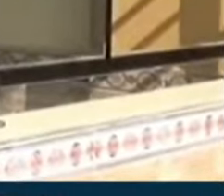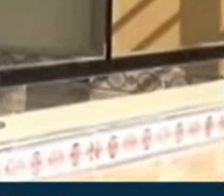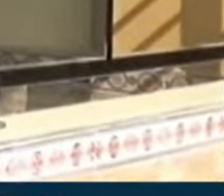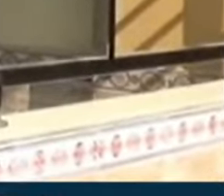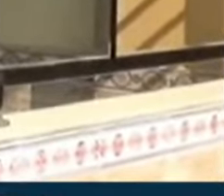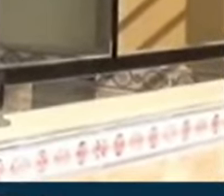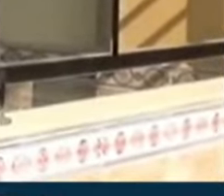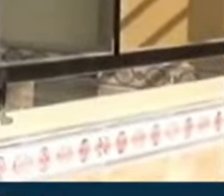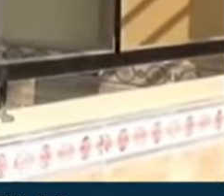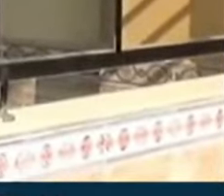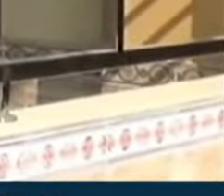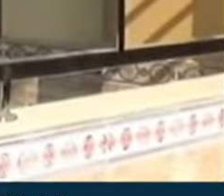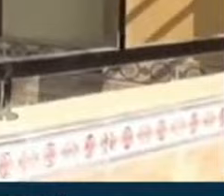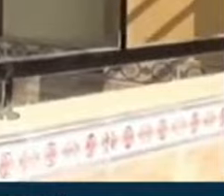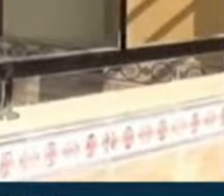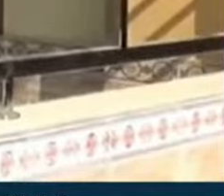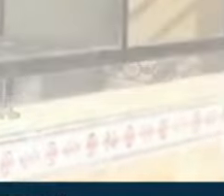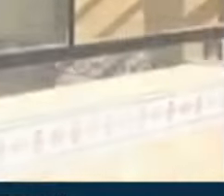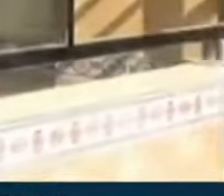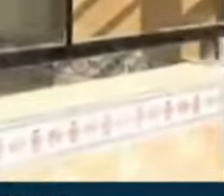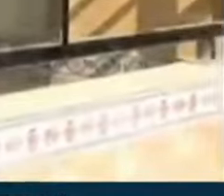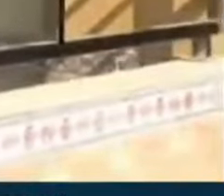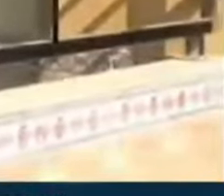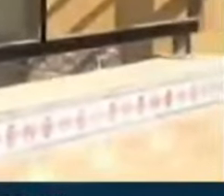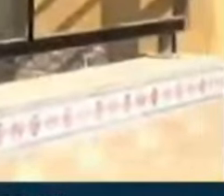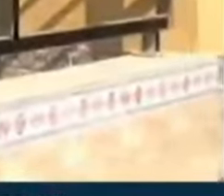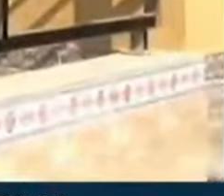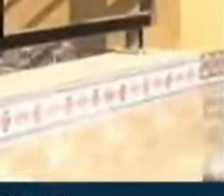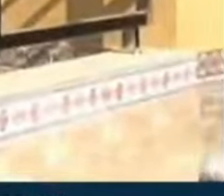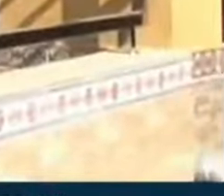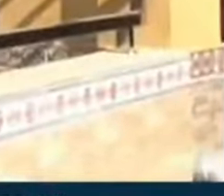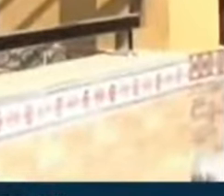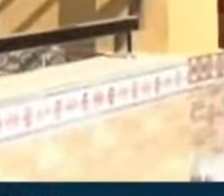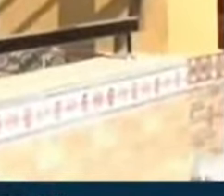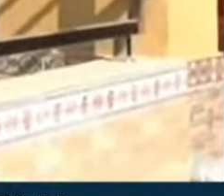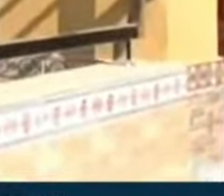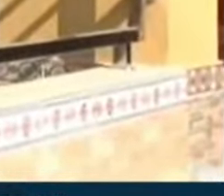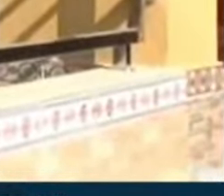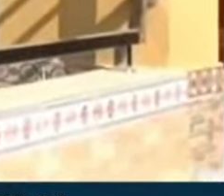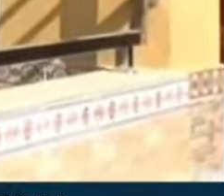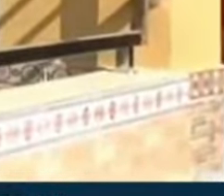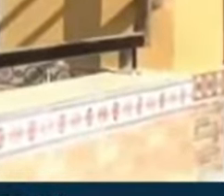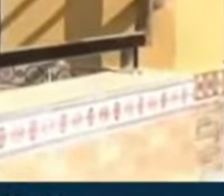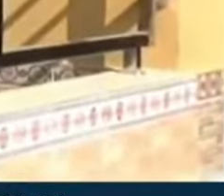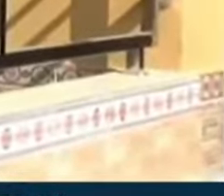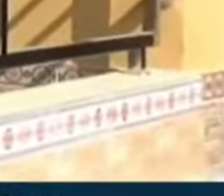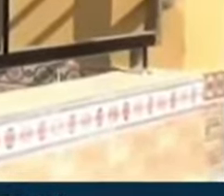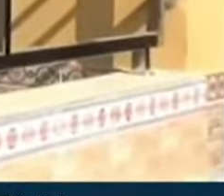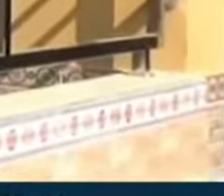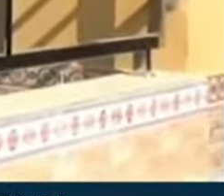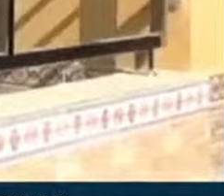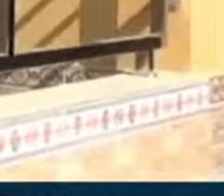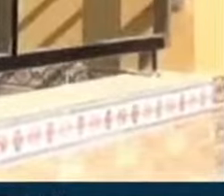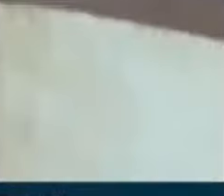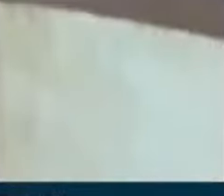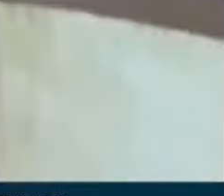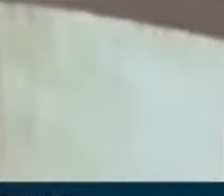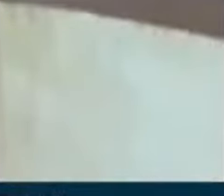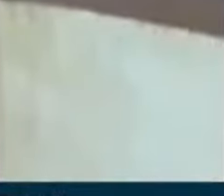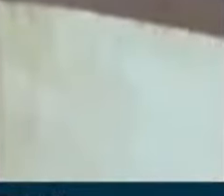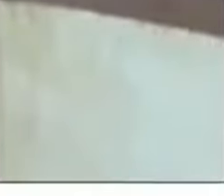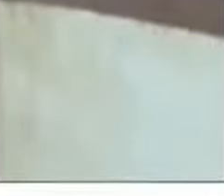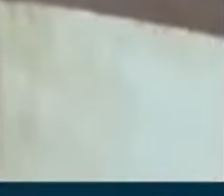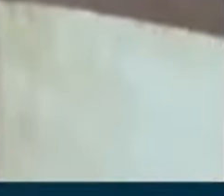ketnya itu apa ulang tahun anak-anak kadanyaemplung di situ Di apa di sini di kolam ini